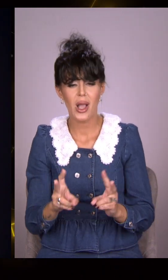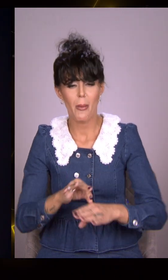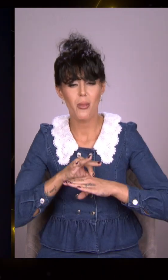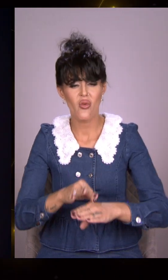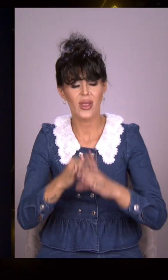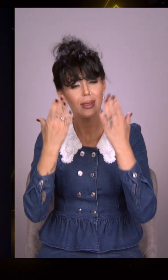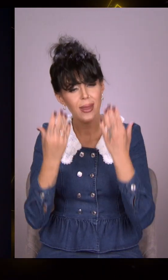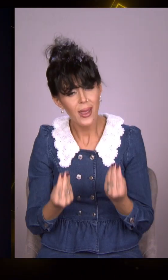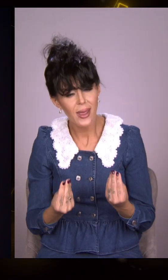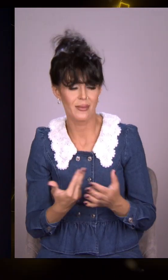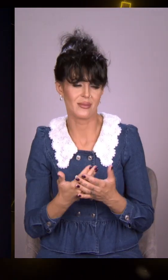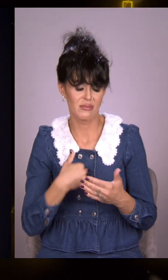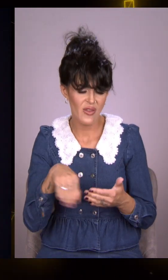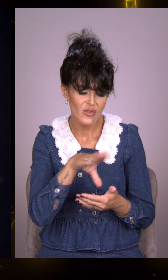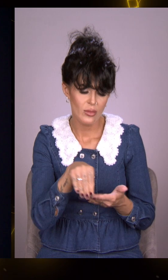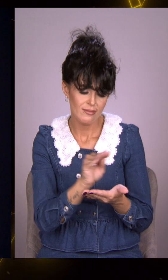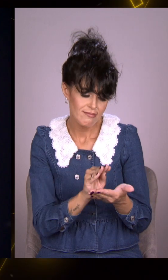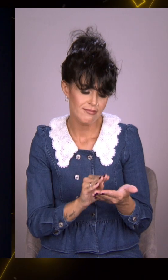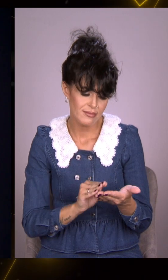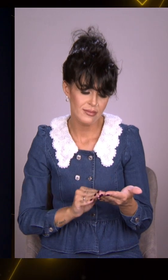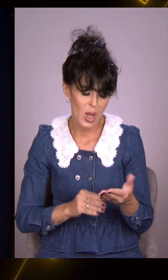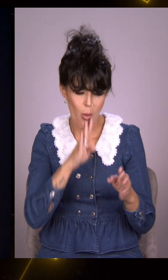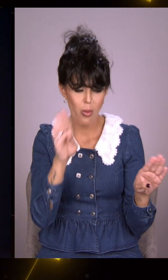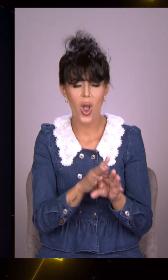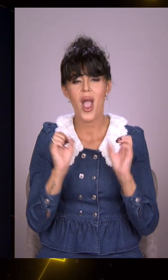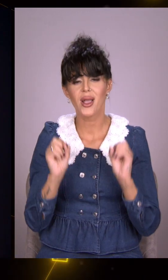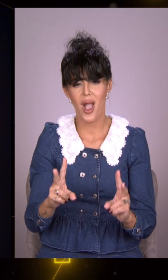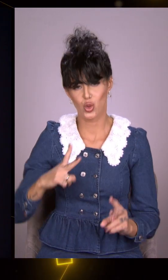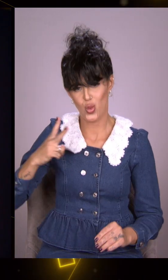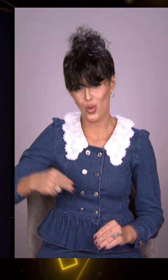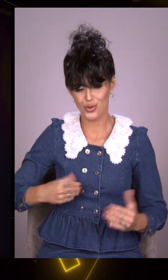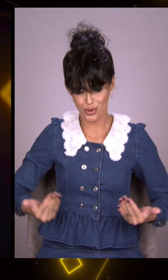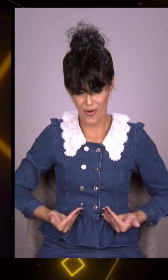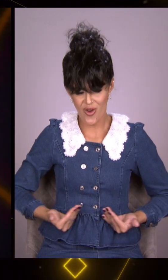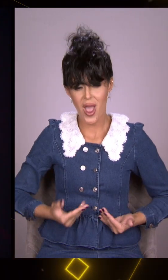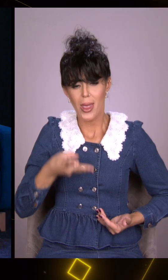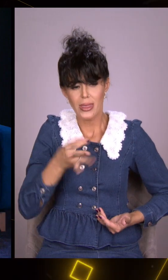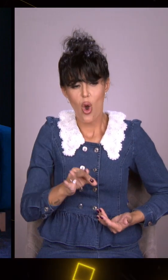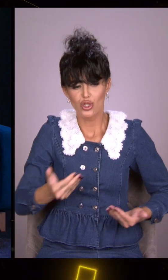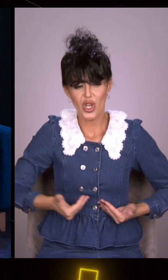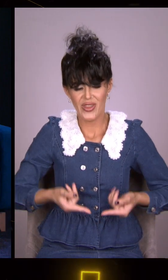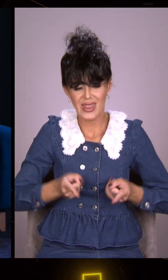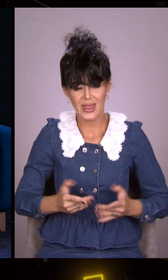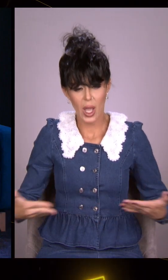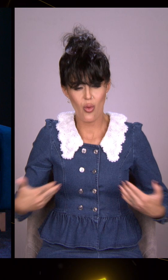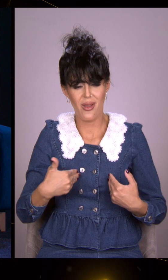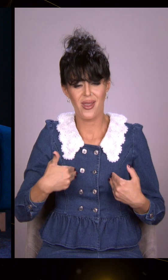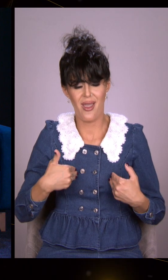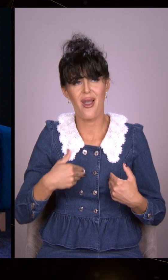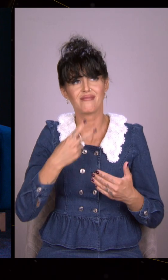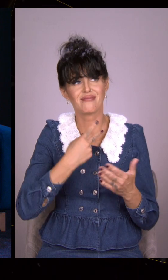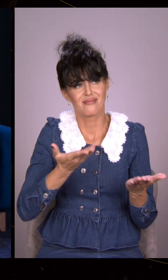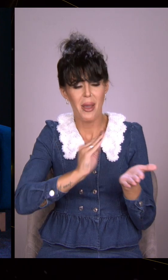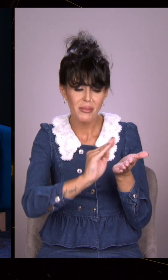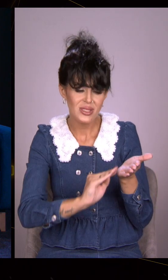нею. Тобто так, як вона жива. Спілкуюся з нею, все описую в щоденнику. Вам так стає